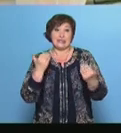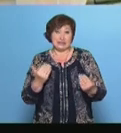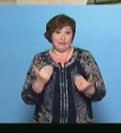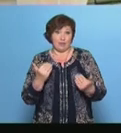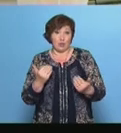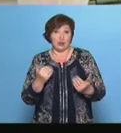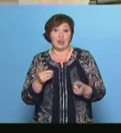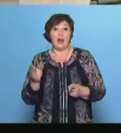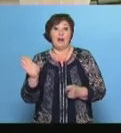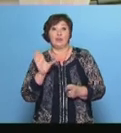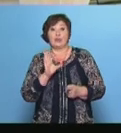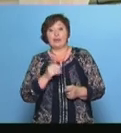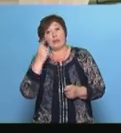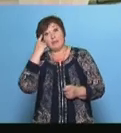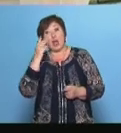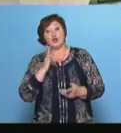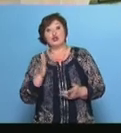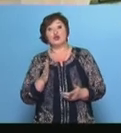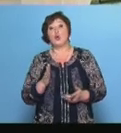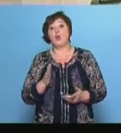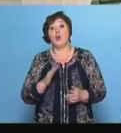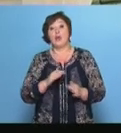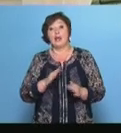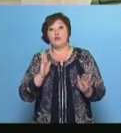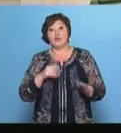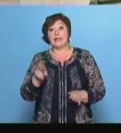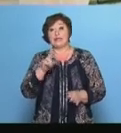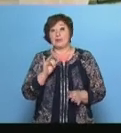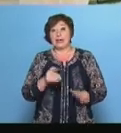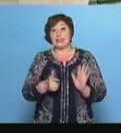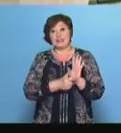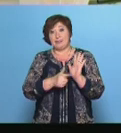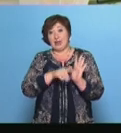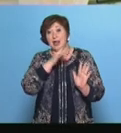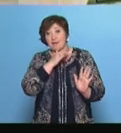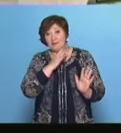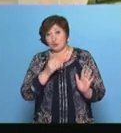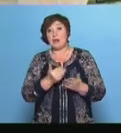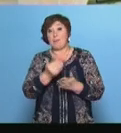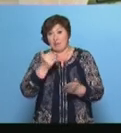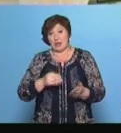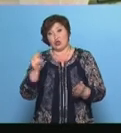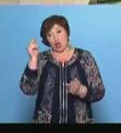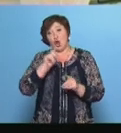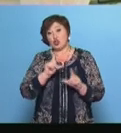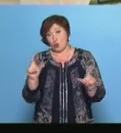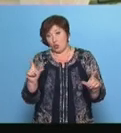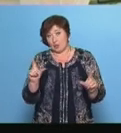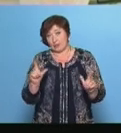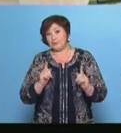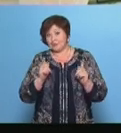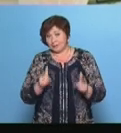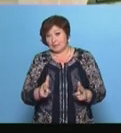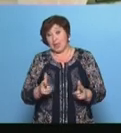дети идут, я так понимаю, что диспансеризация 7-летнего возраста перед школой. Сейчас пока